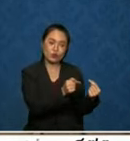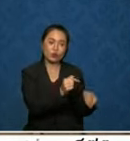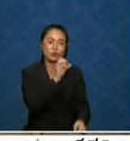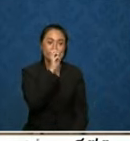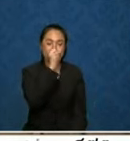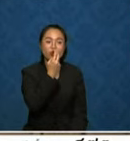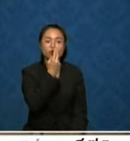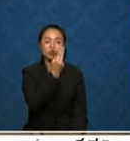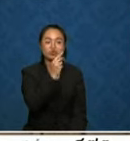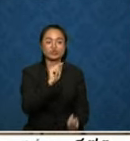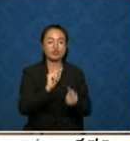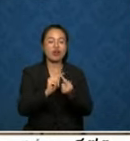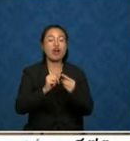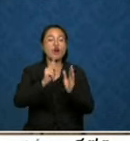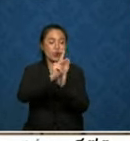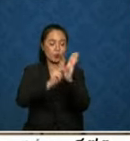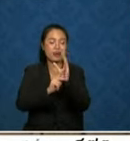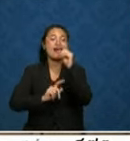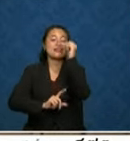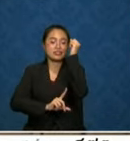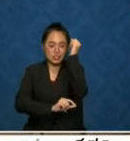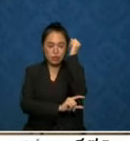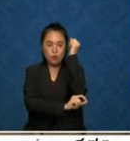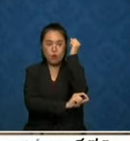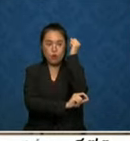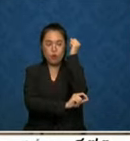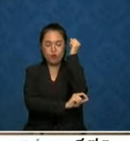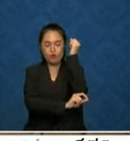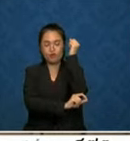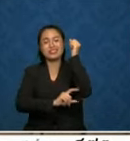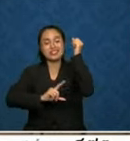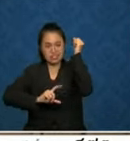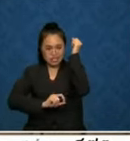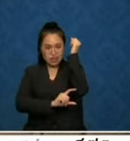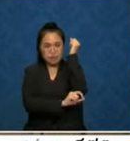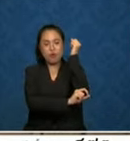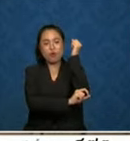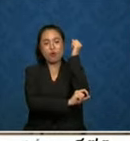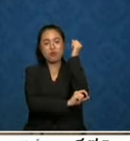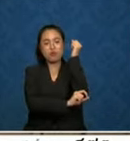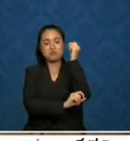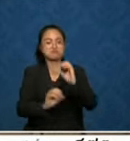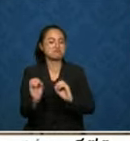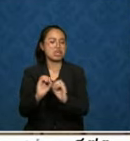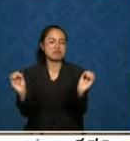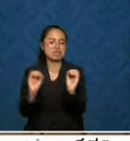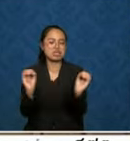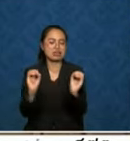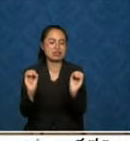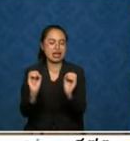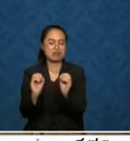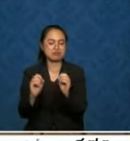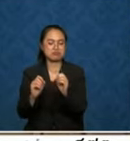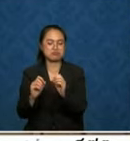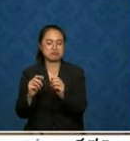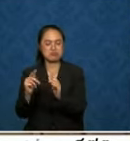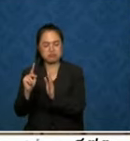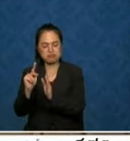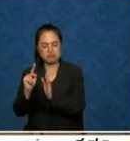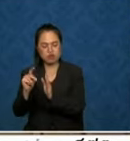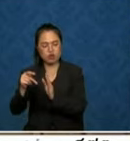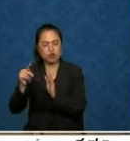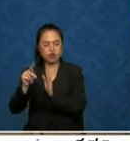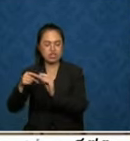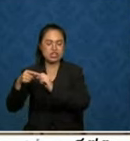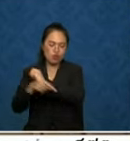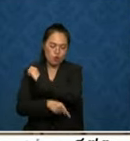างกฎหมายของประเทศสิงคโปร์คือประเทศสิงคโปร์เนี่ยแทบจะไม่มีคำว่าแชร์ลูกโซ่เลยนะครับ